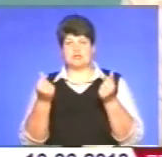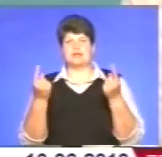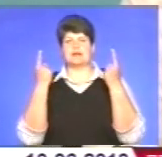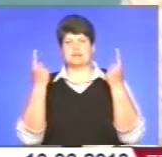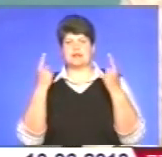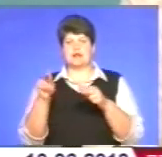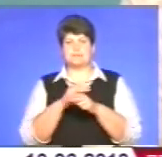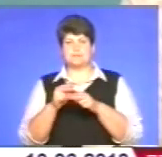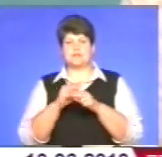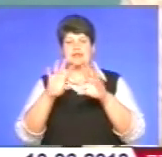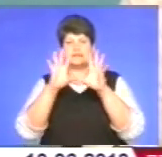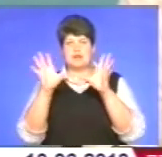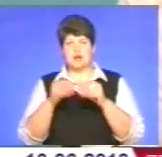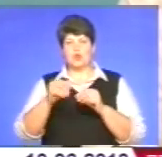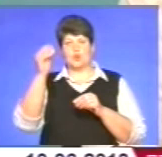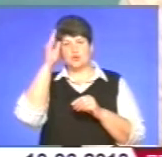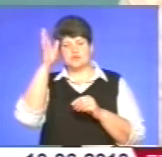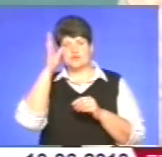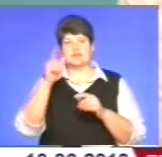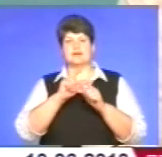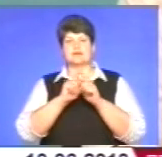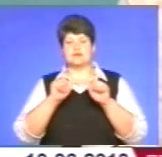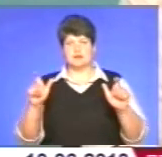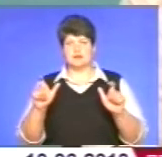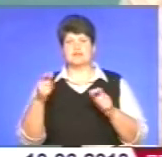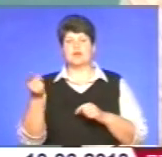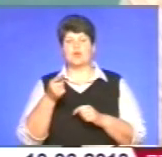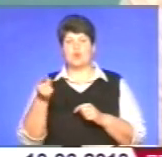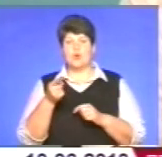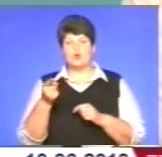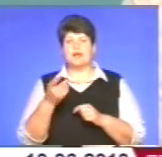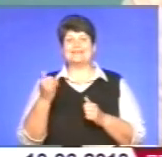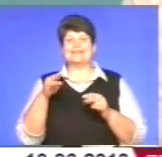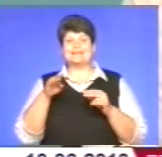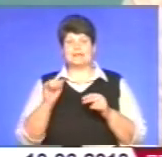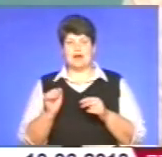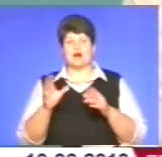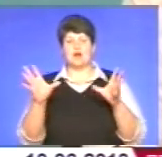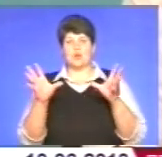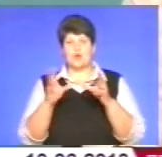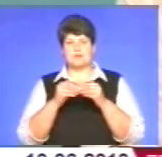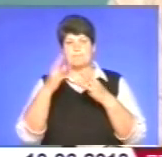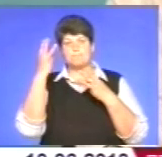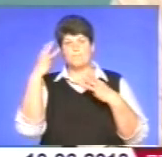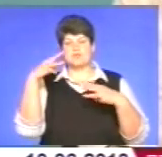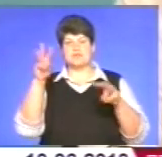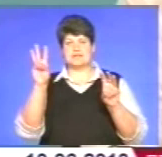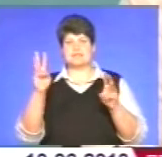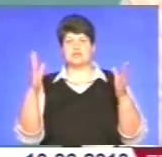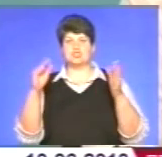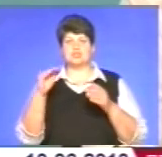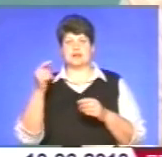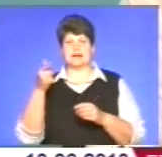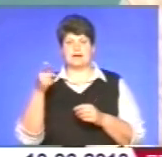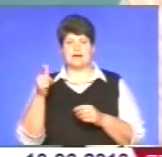ремонт загальноосвітніх дошкільних навчальних закладів міста Тернополя та комплексну термомодернізацію об'єктів житлового